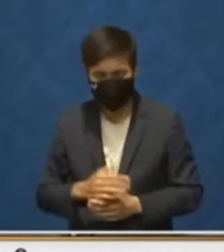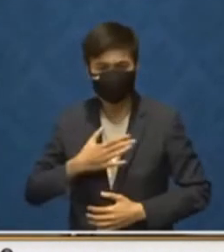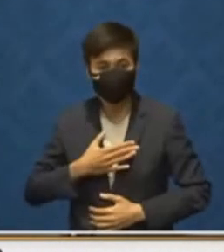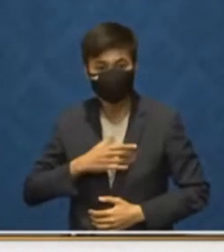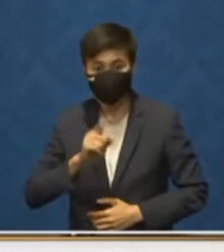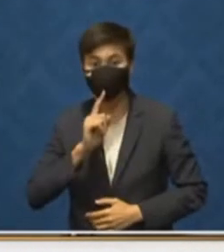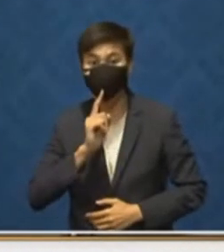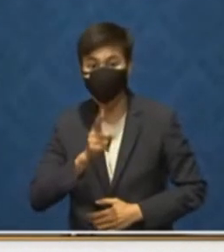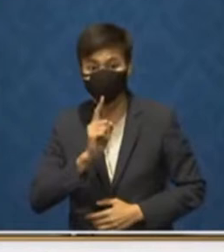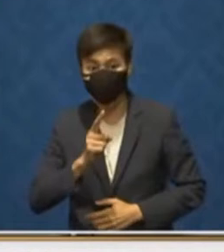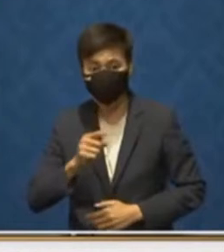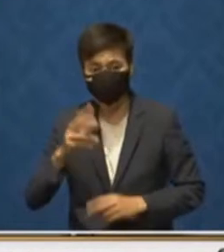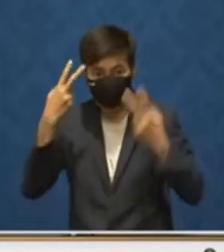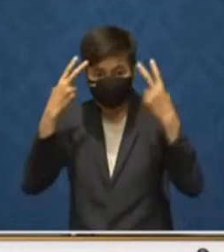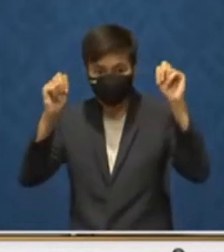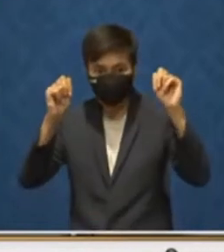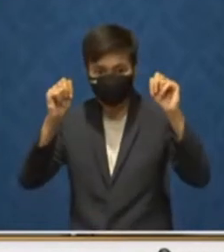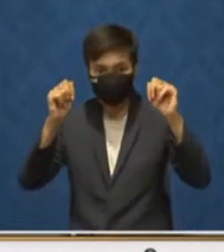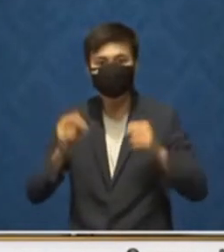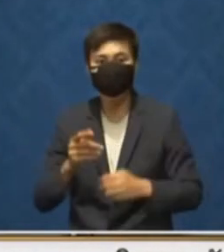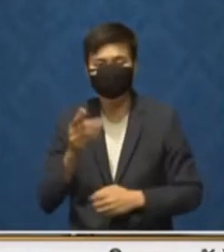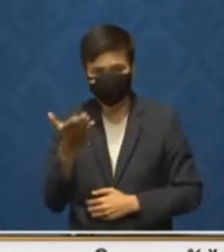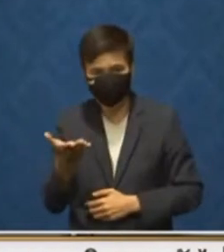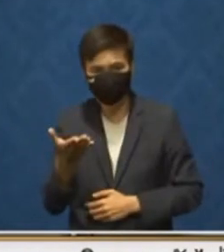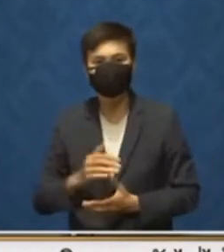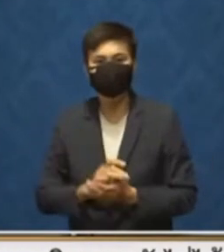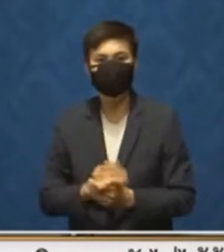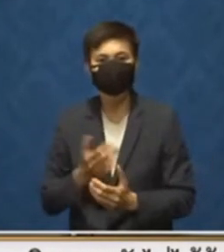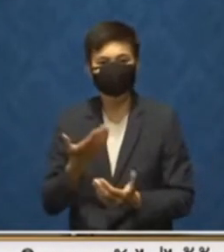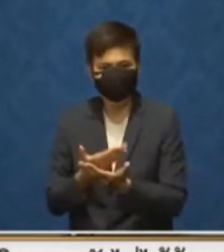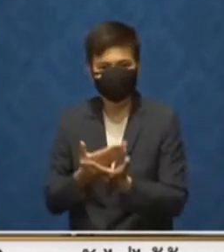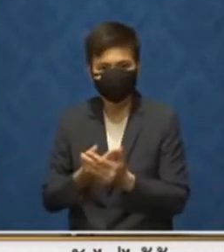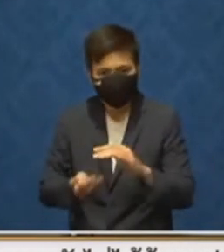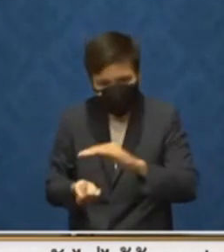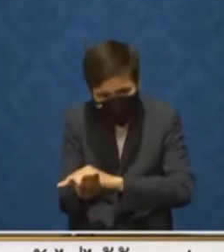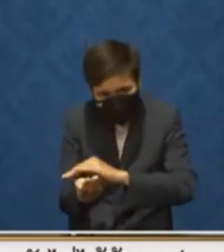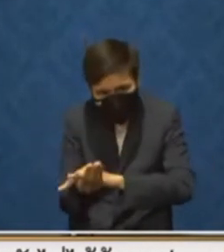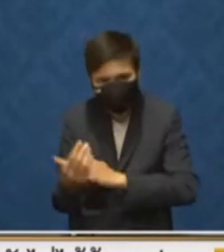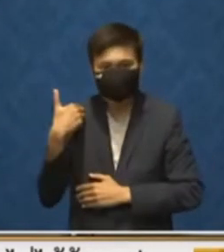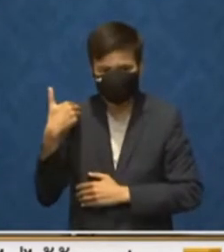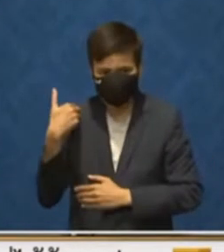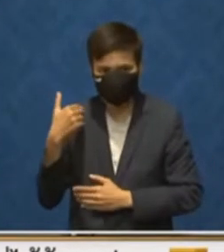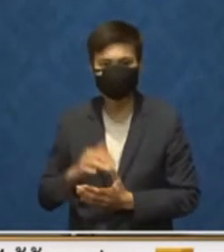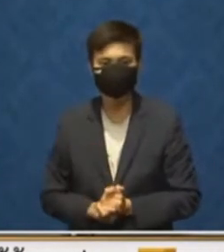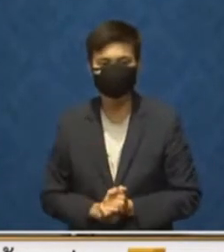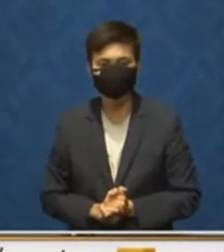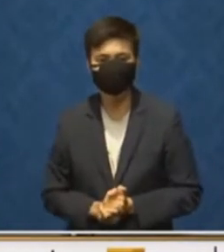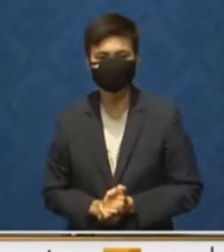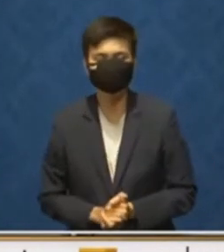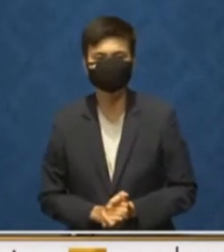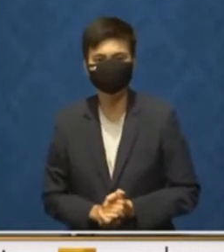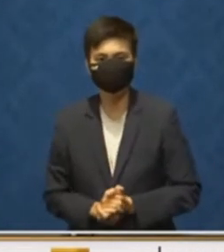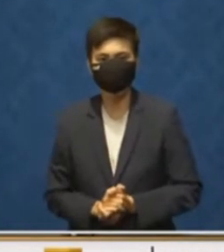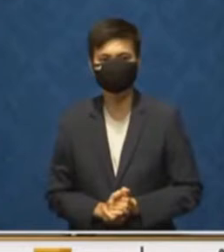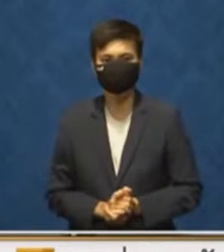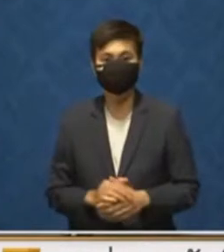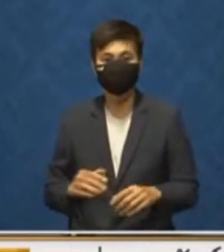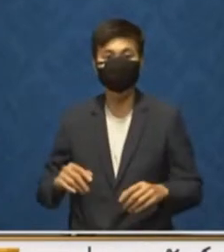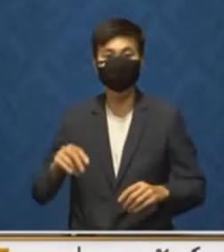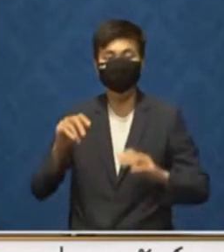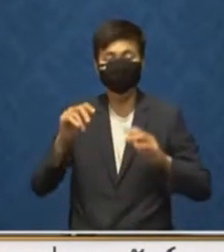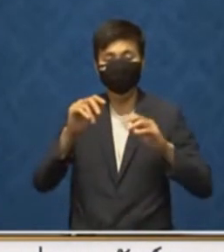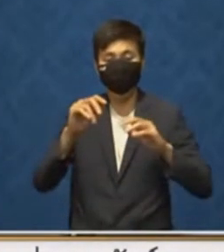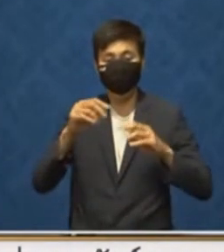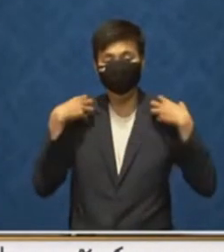ว่ามีส่วนได้เสียนะคะนายกรับฟังไว้เต็มๆนะได้จากนั้นเกิดอะไรขึ้นครับรัฐเป็นหนี้บัตร